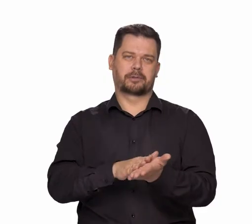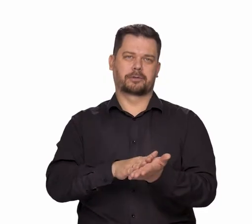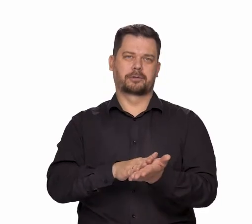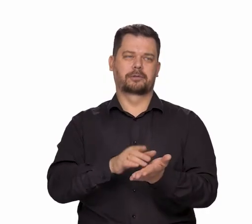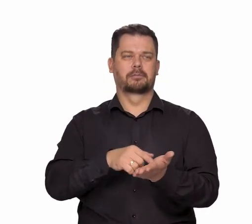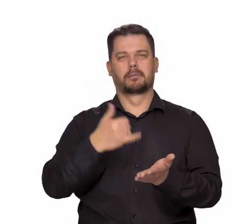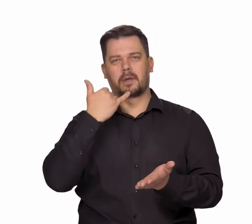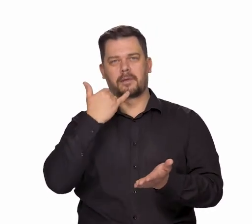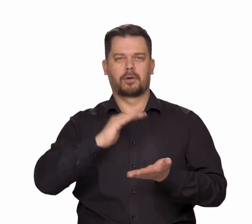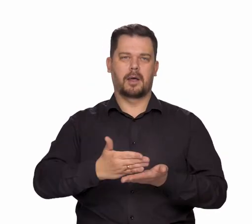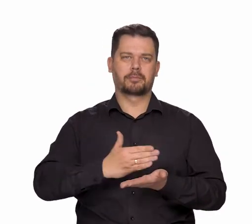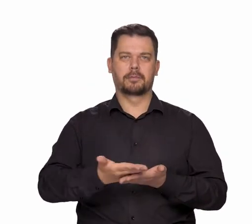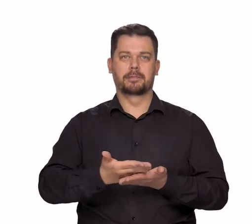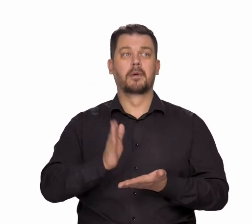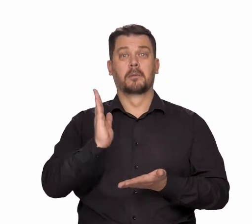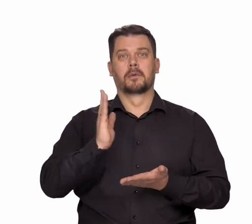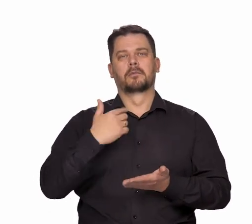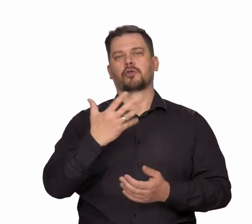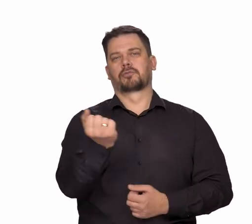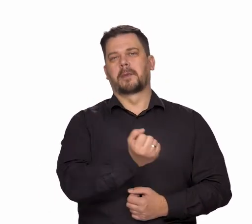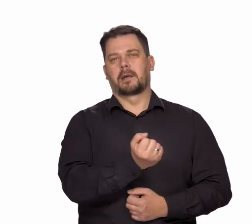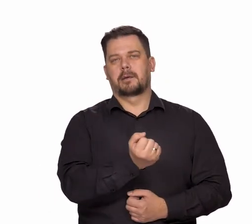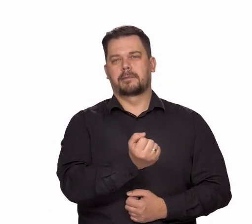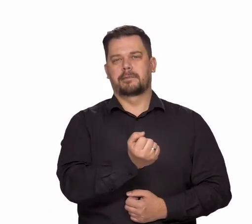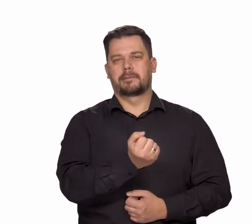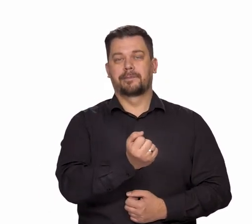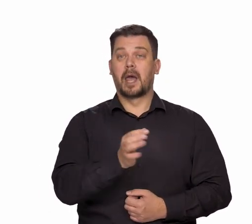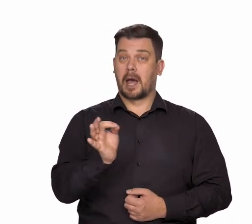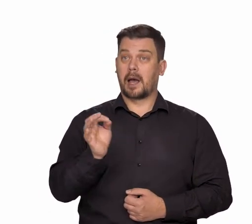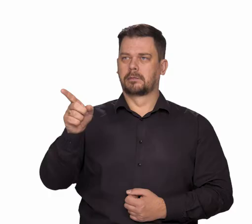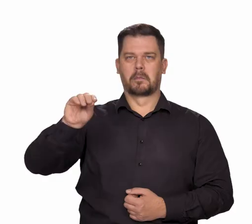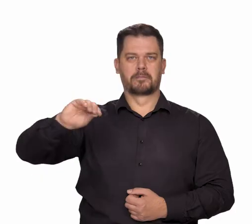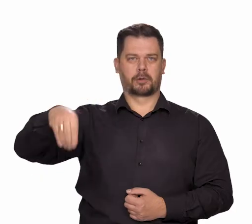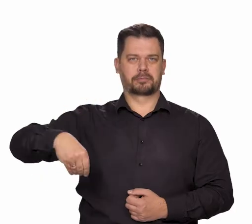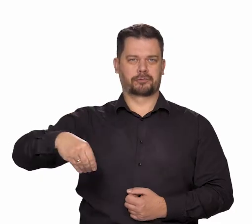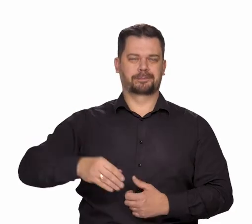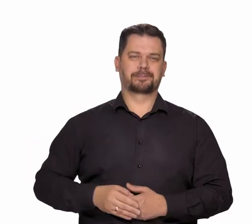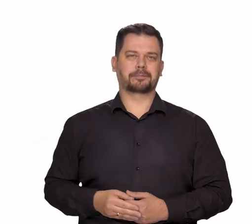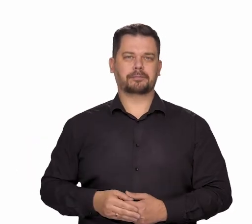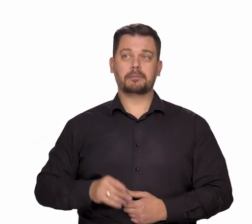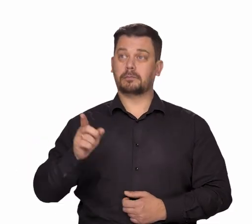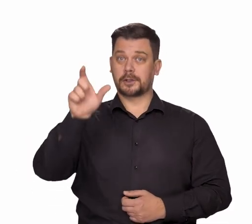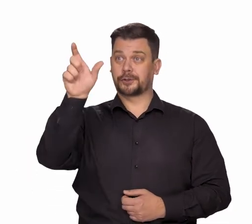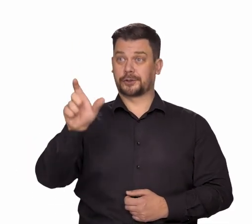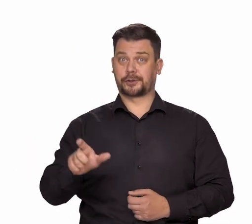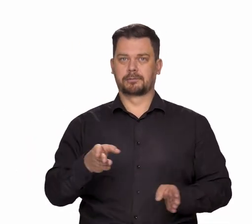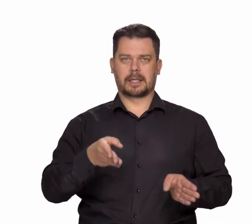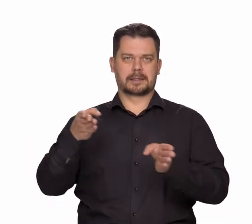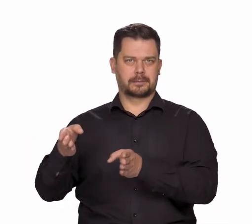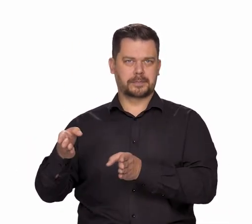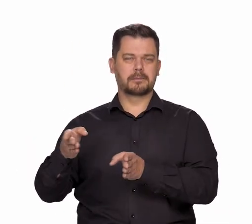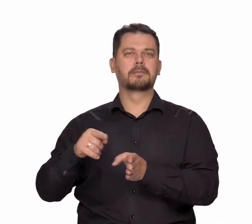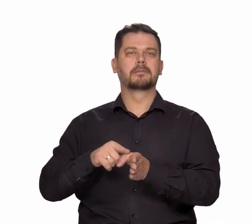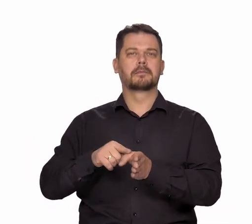zapisać je w pamięci swojego urządzenia, aby wrócić do nich w przyszłości. Teraz kliknij Podpisz dokumenty. Pokaże się